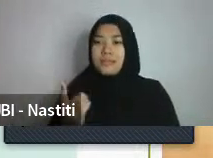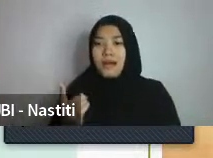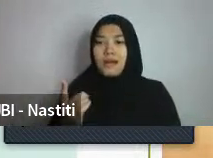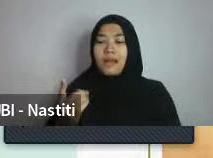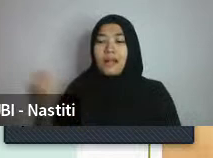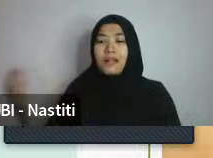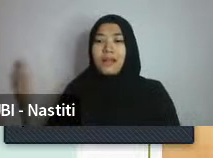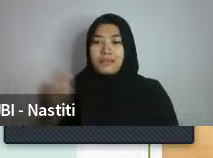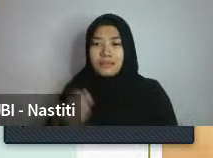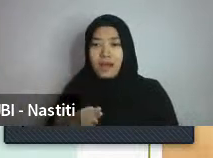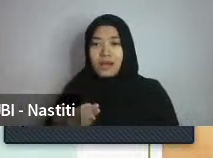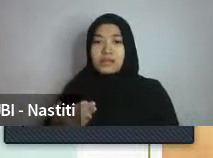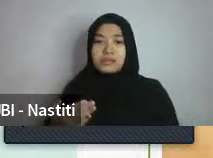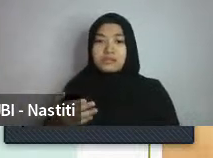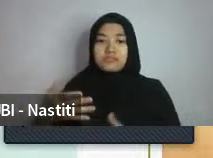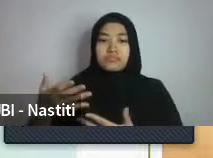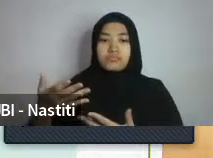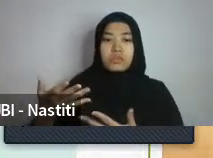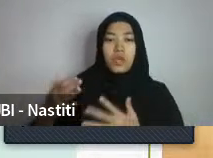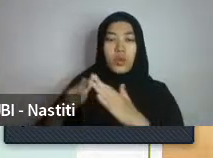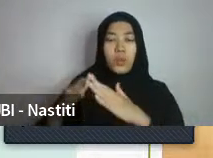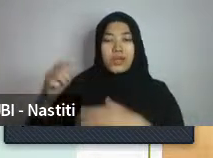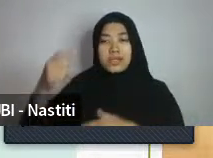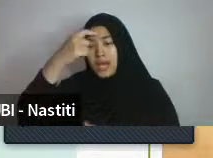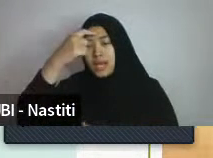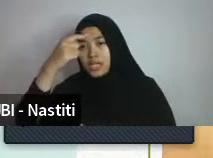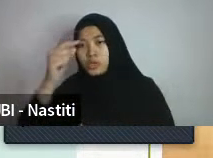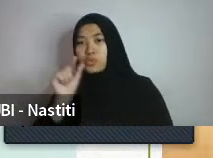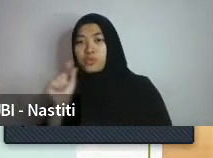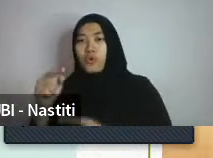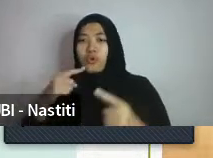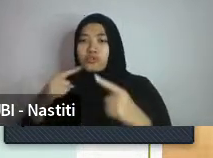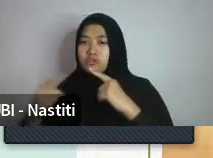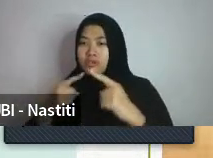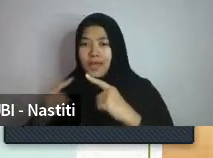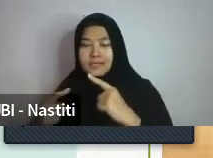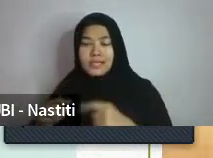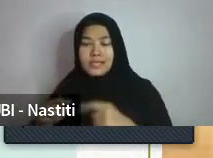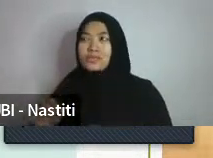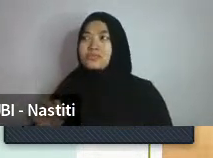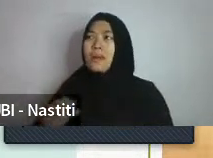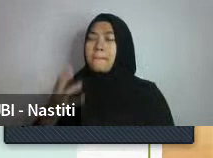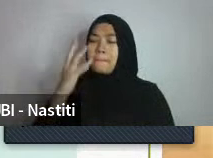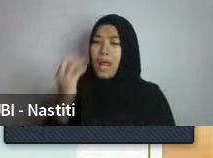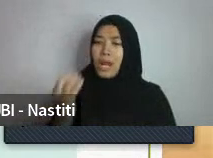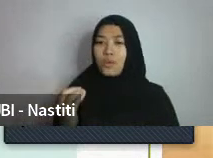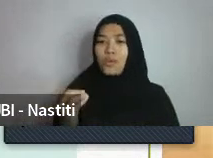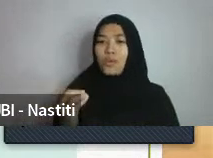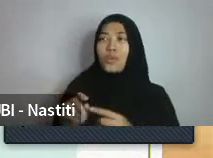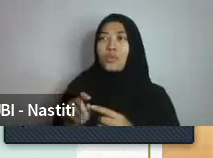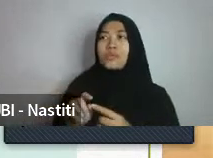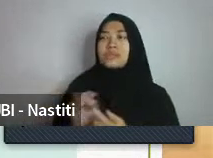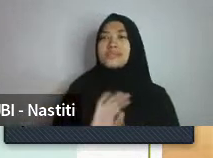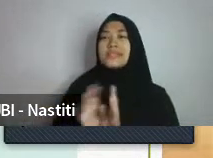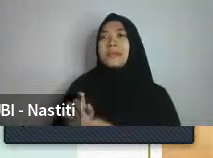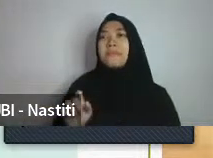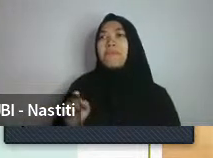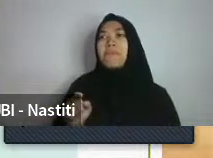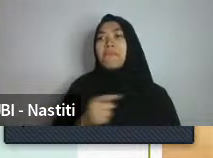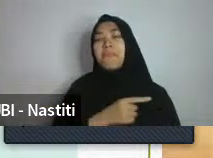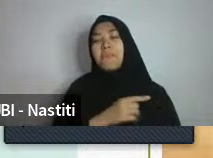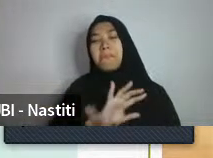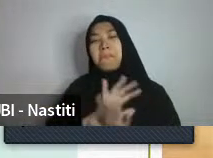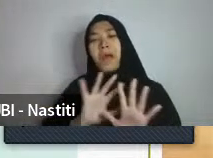Pelanggaran hak asasi manusia ini juga terjadi ya, pemasungan, penelantaran, diskriminasi di bidang kesehatan,